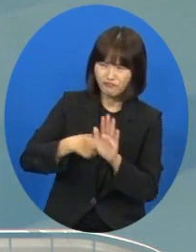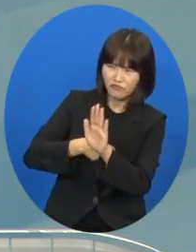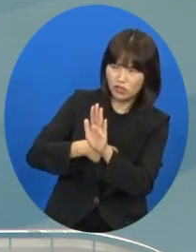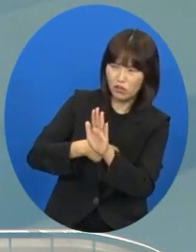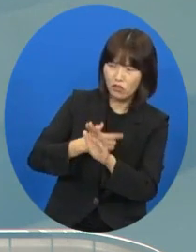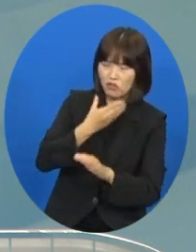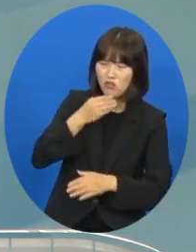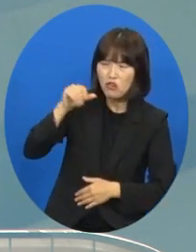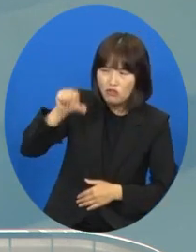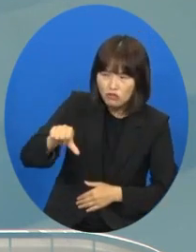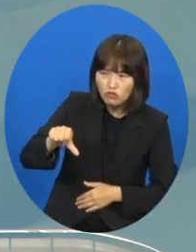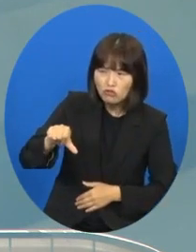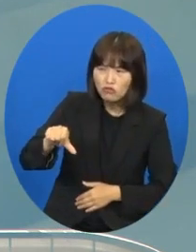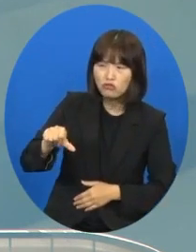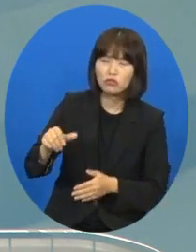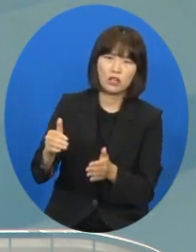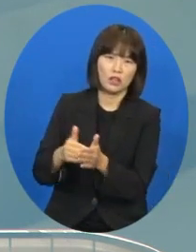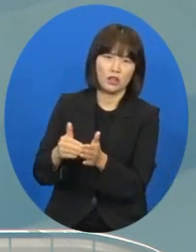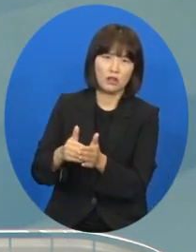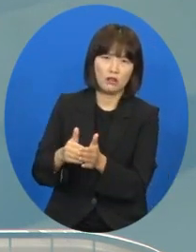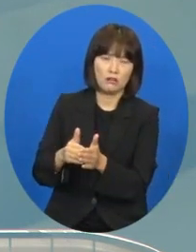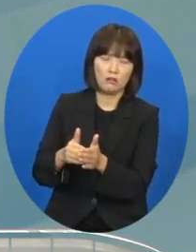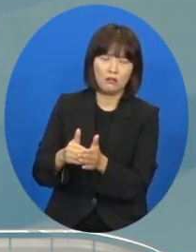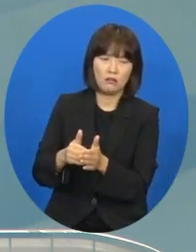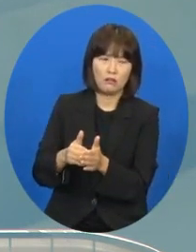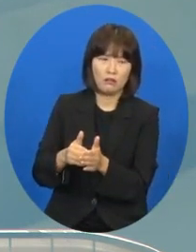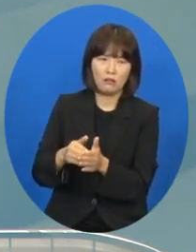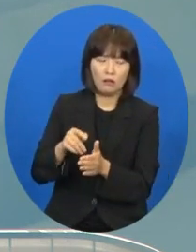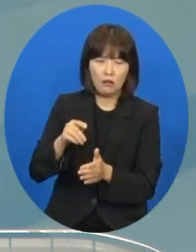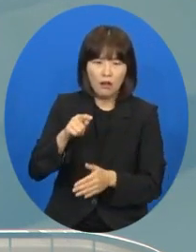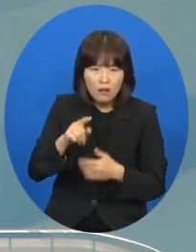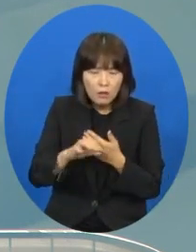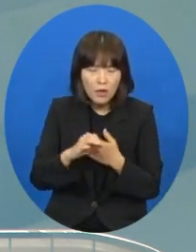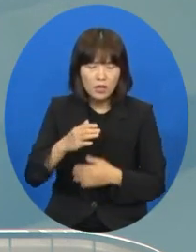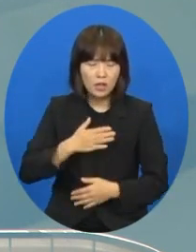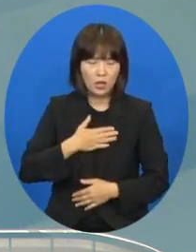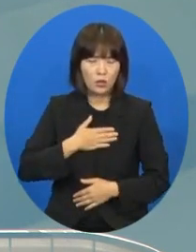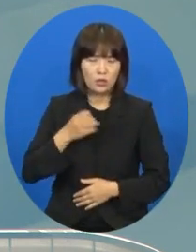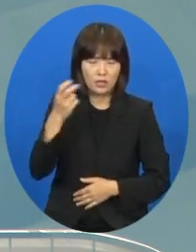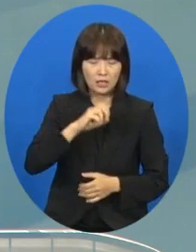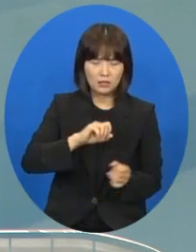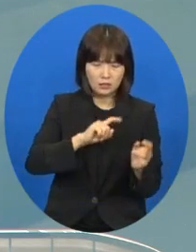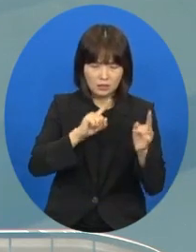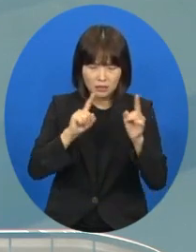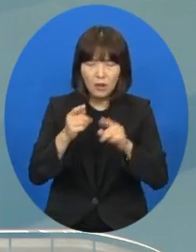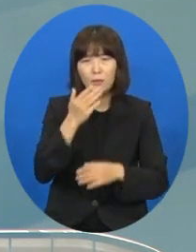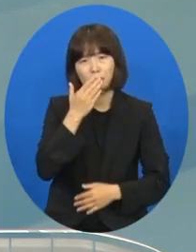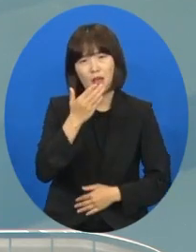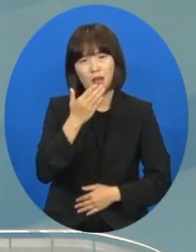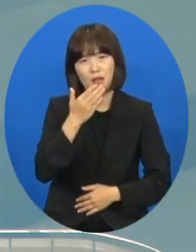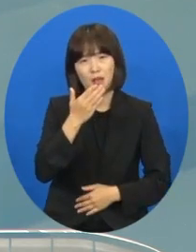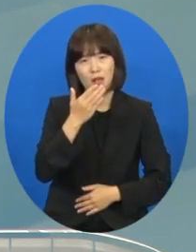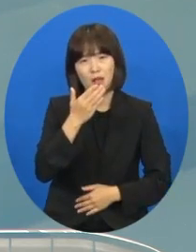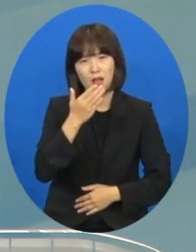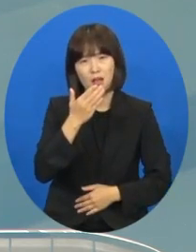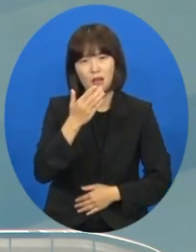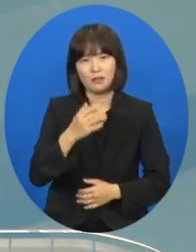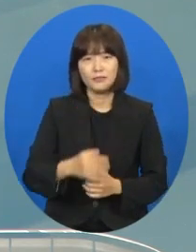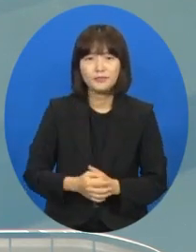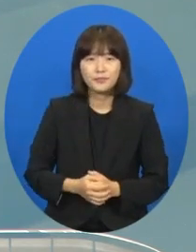그러면 나도 다시 회복할 수 있잖아. 나도 다시 일어설 수 있잖아.